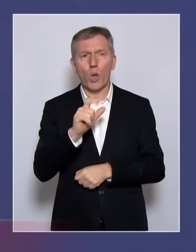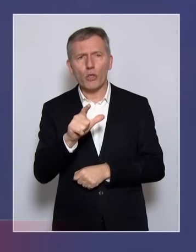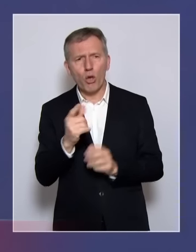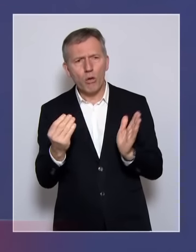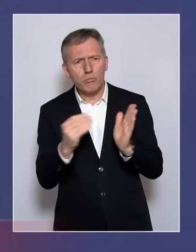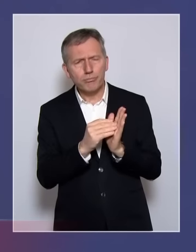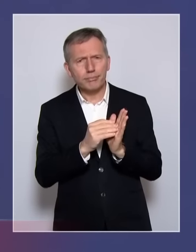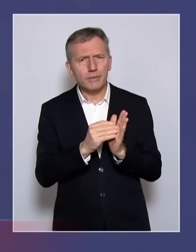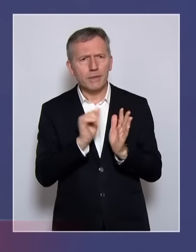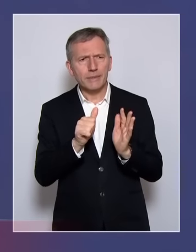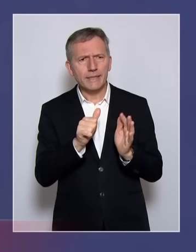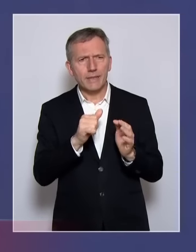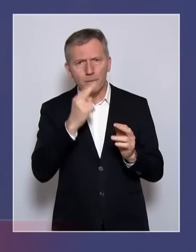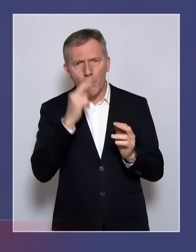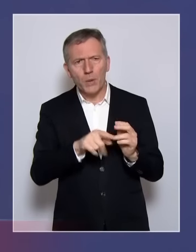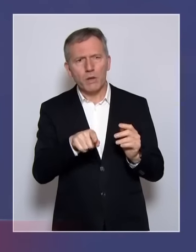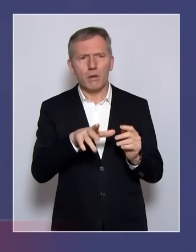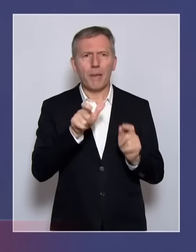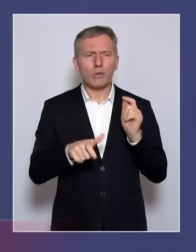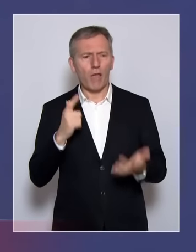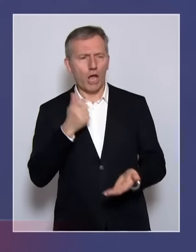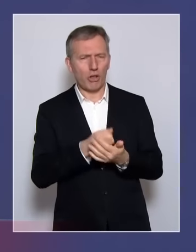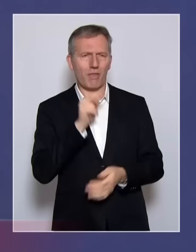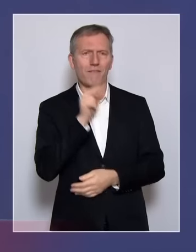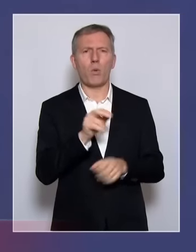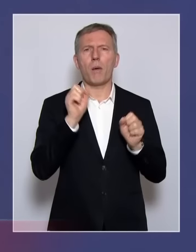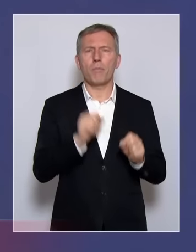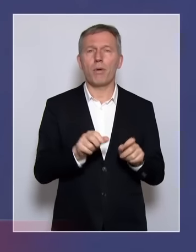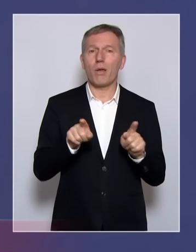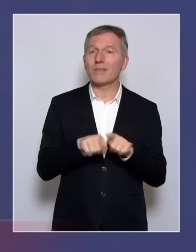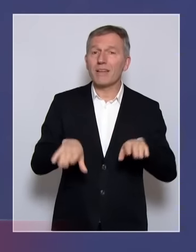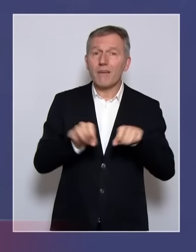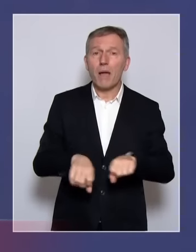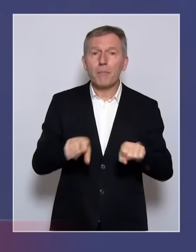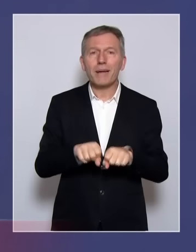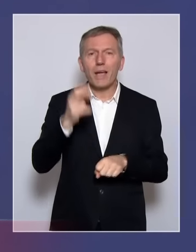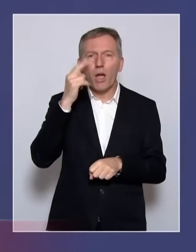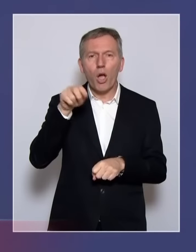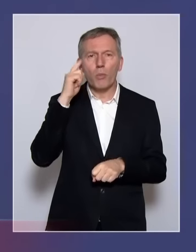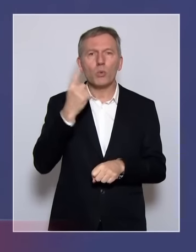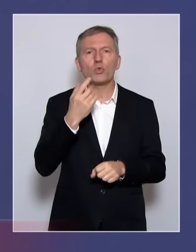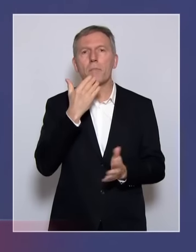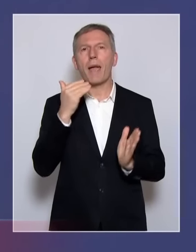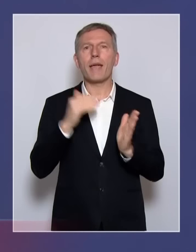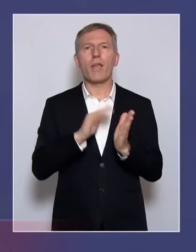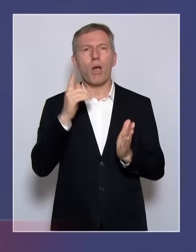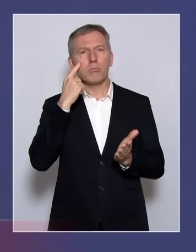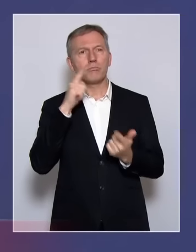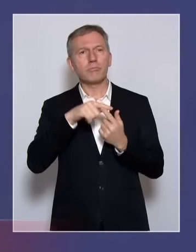pour qu'elle soit connue des consommateurs qui réaliseront alors que le made in Europe est presque toujours meilleur pour la planète.